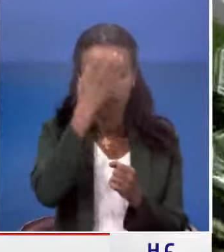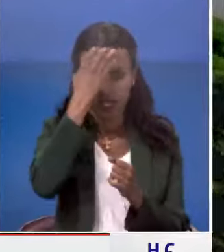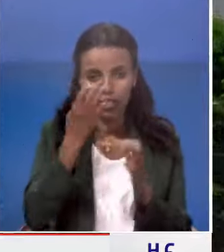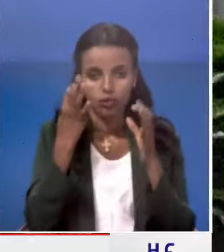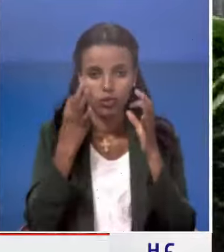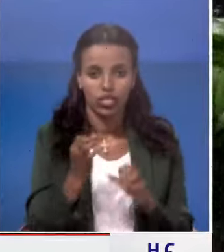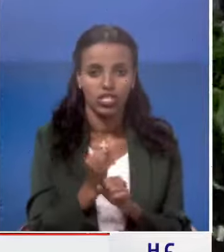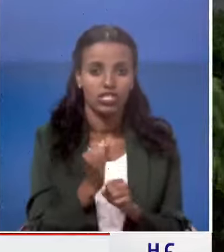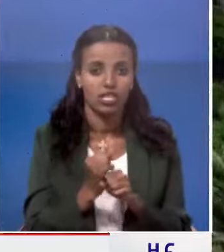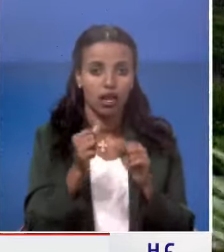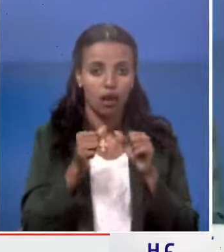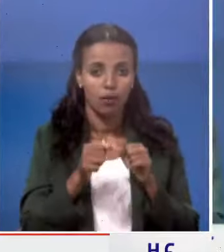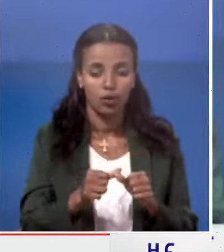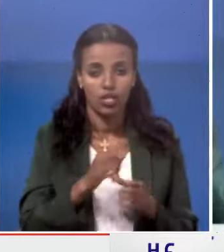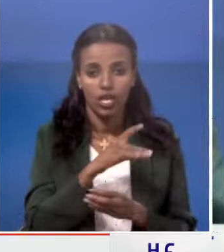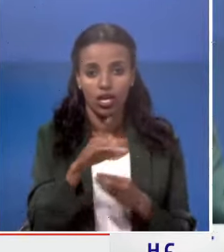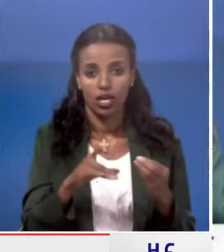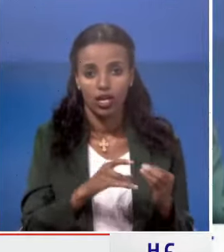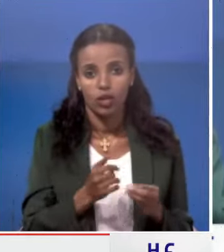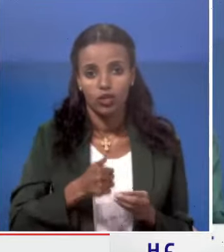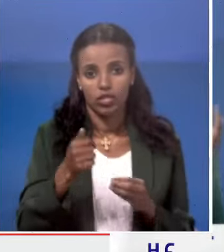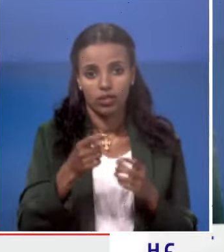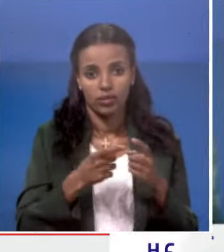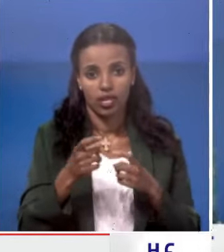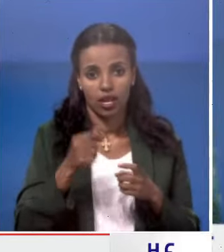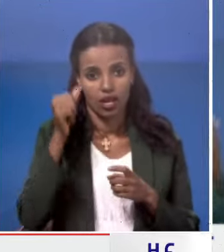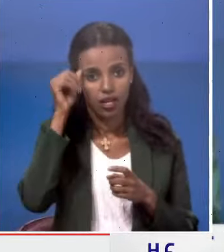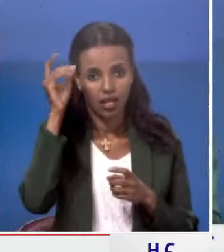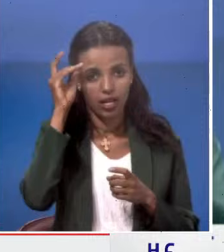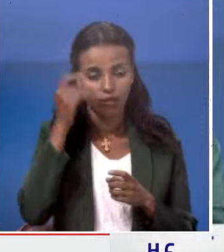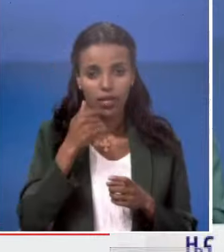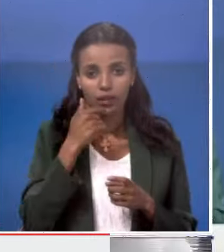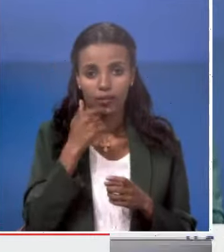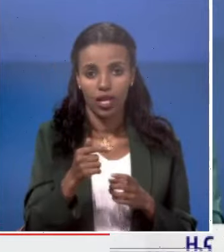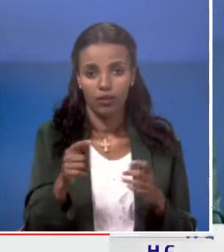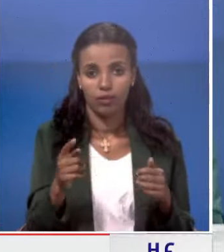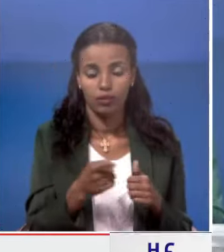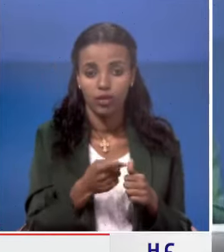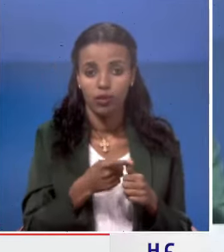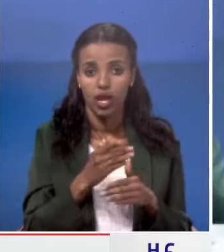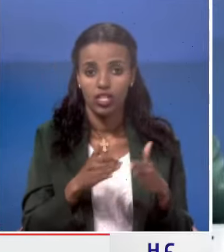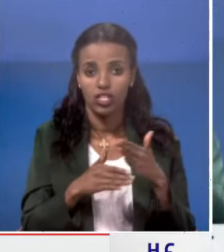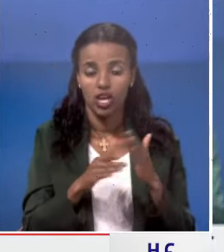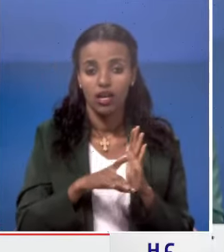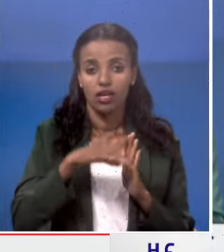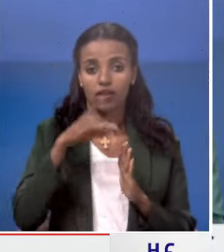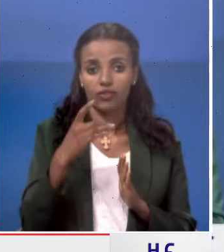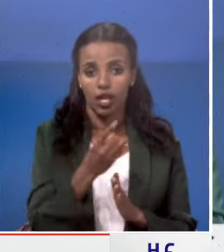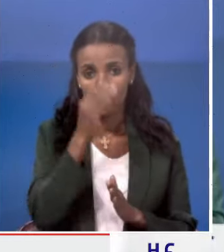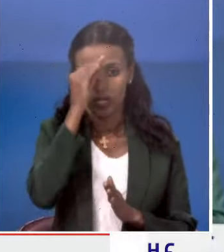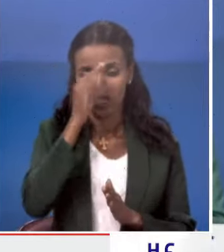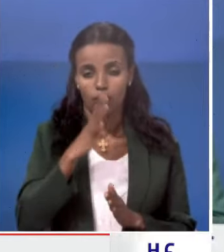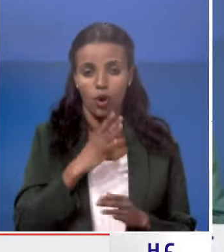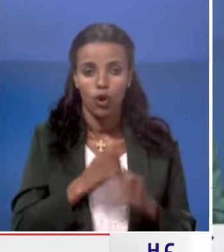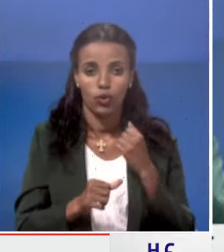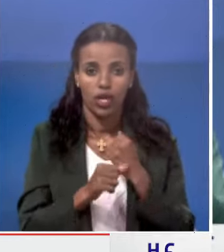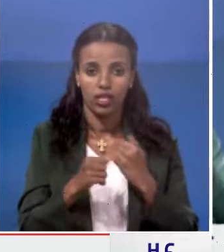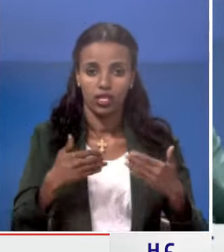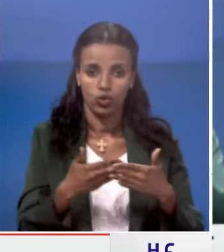በቁርጠኝነት ሲሰራ መቆየቱን የክልሉ ርዕሰ መስተዳደር አረጋ ከበደ ተናግረዋል። በመጀመሪያ ደረጃ ከፍተኛ የሆነ ሰብአዊ ጉዳት